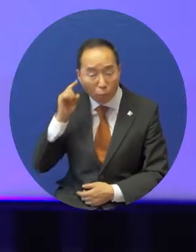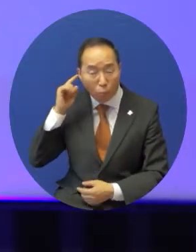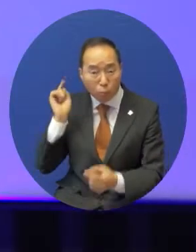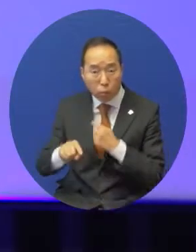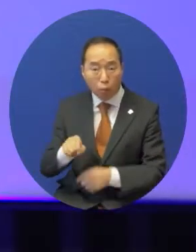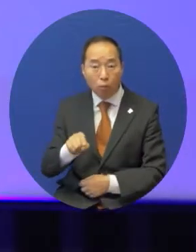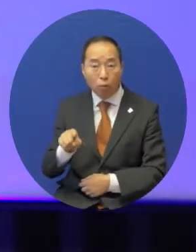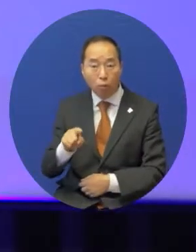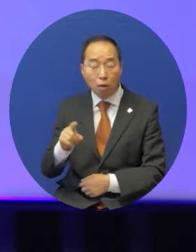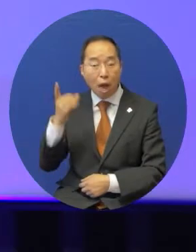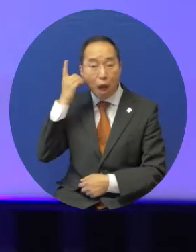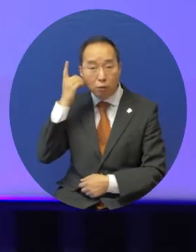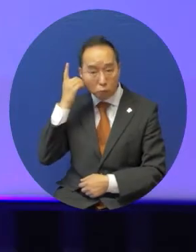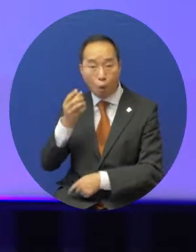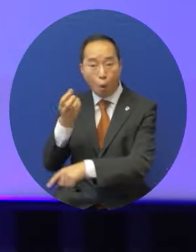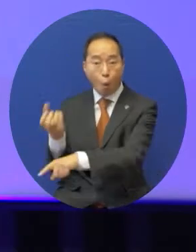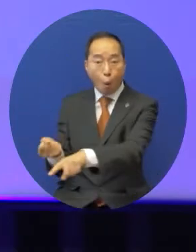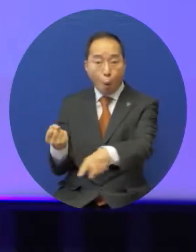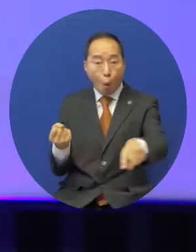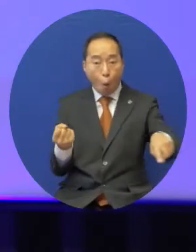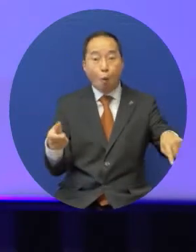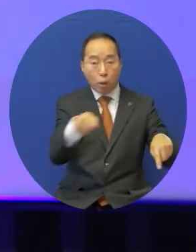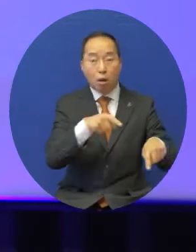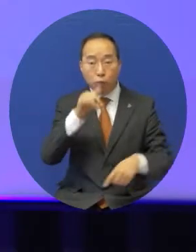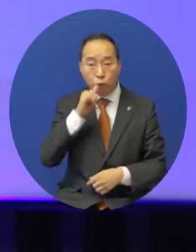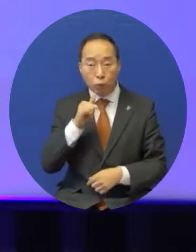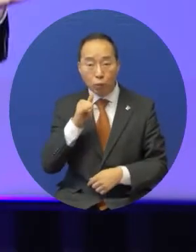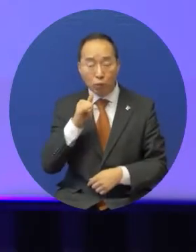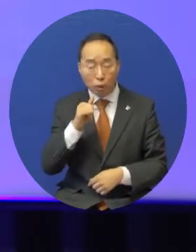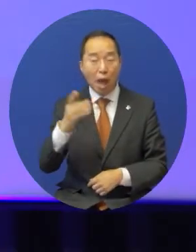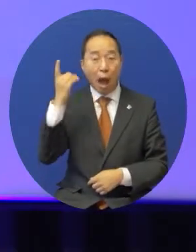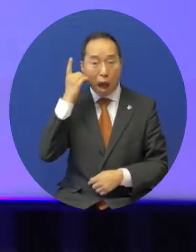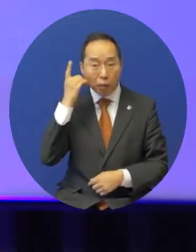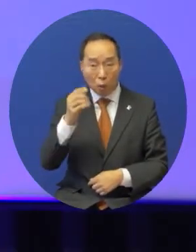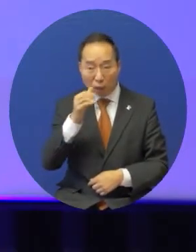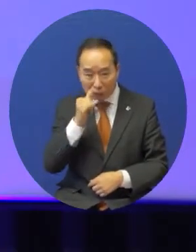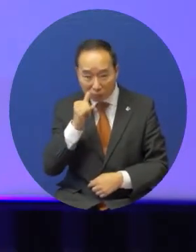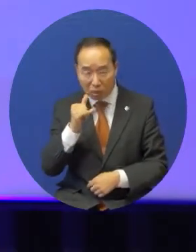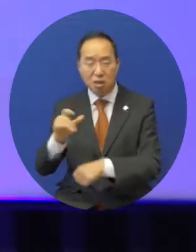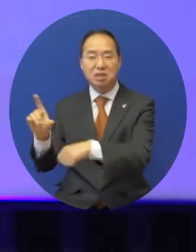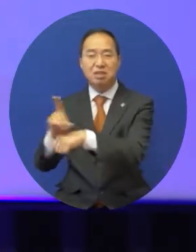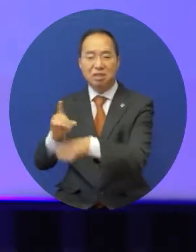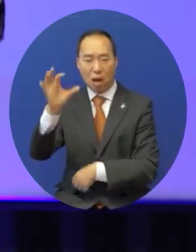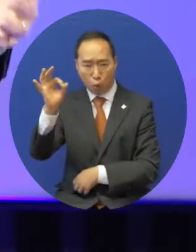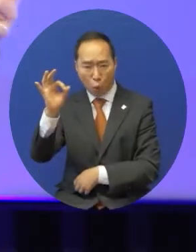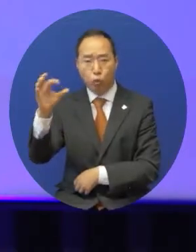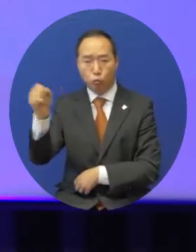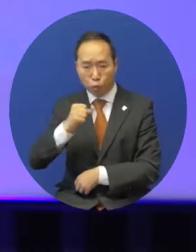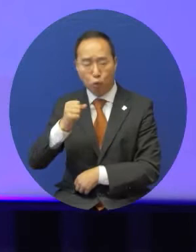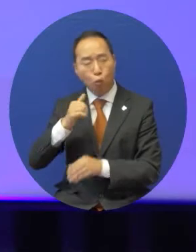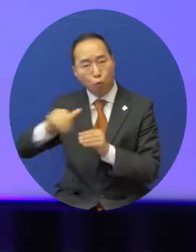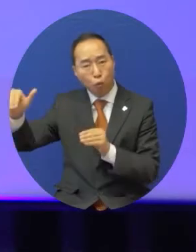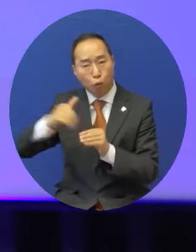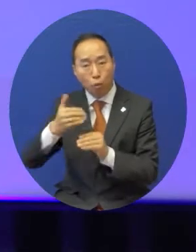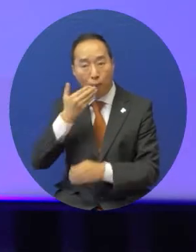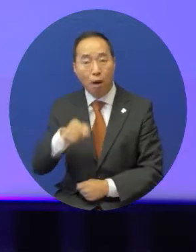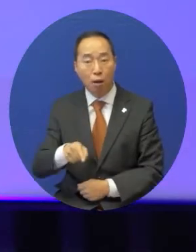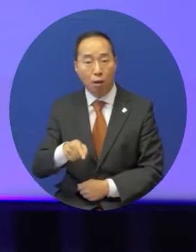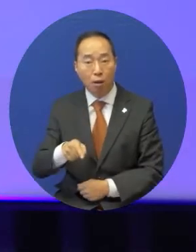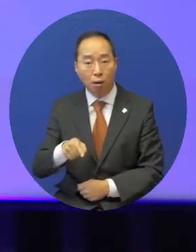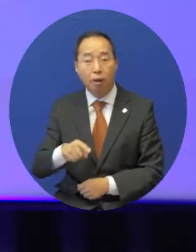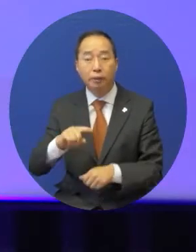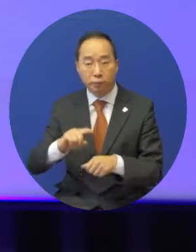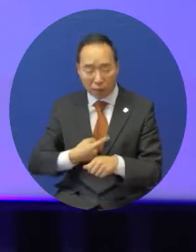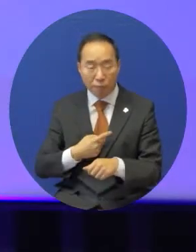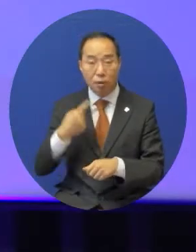갖고 있다라고 하는 거죠. 그러면 핸드폰만 있으면 아까 디지털 머니를 통해서 우리가 금융 서비스를 받을